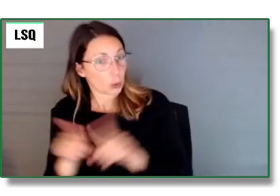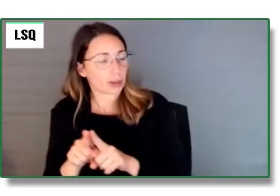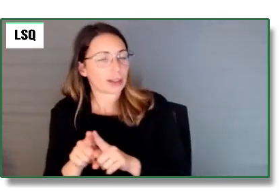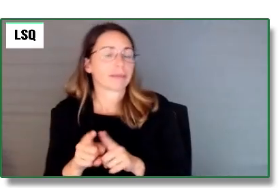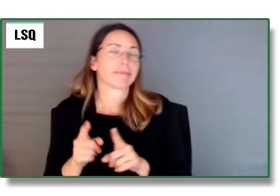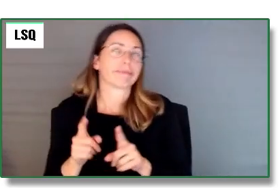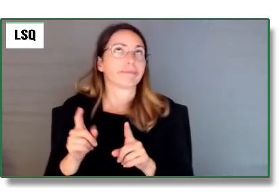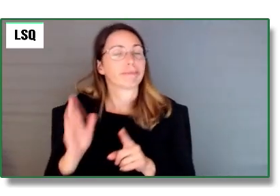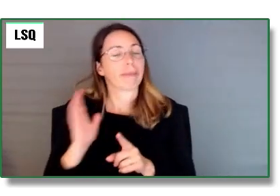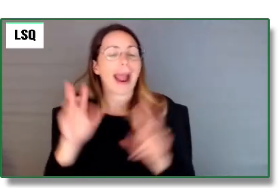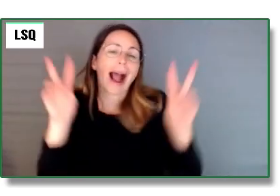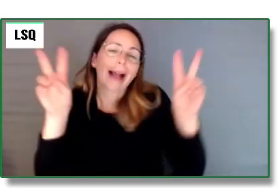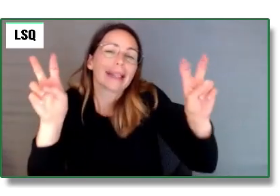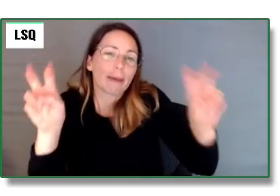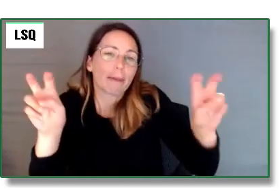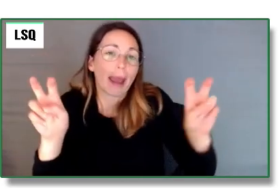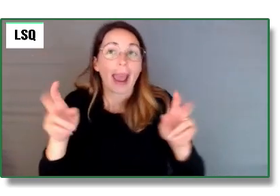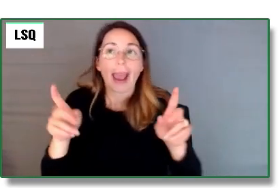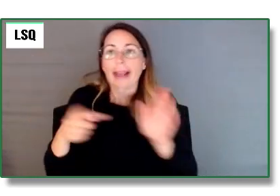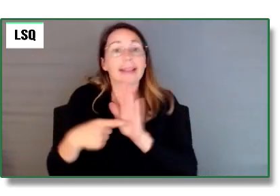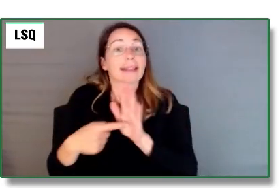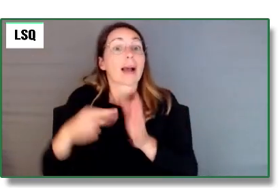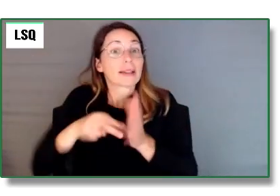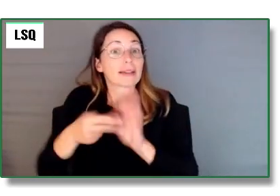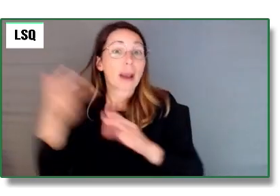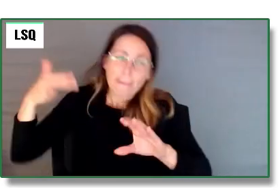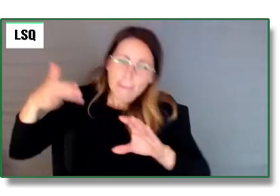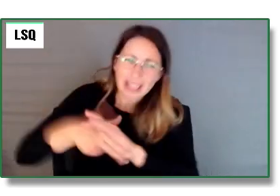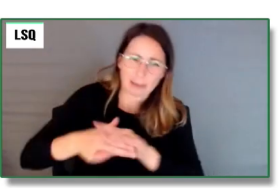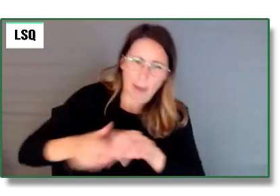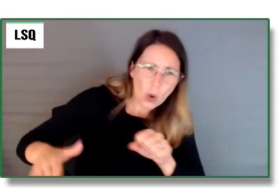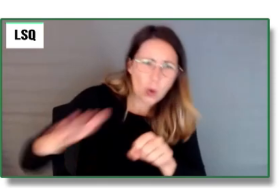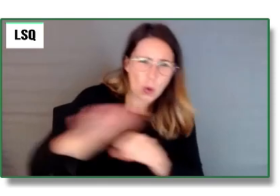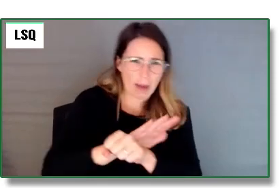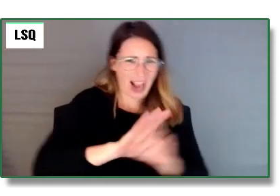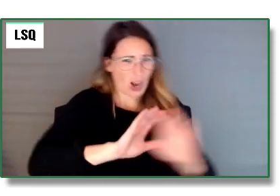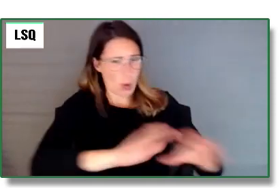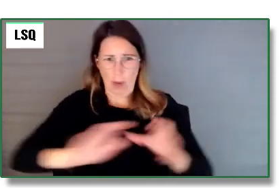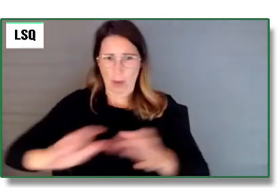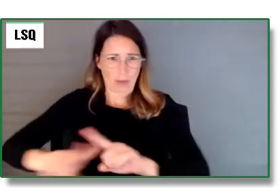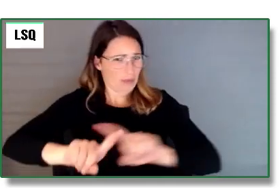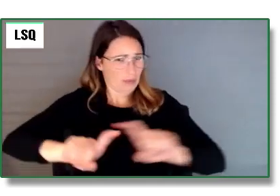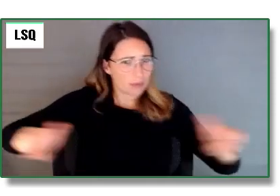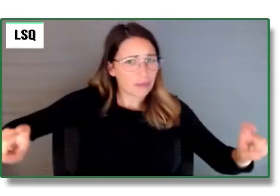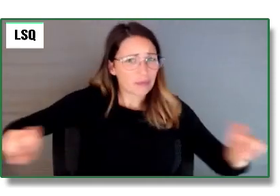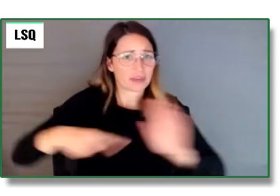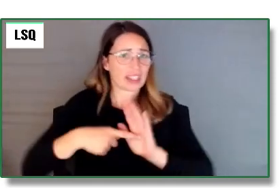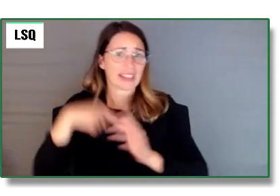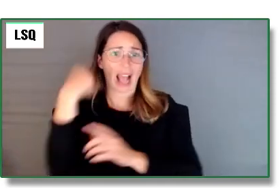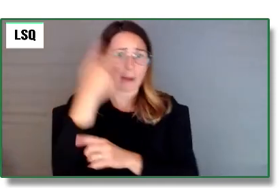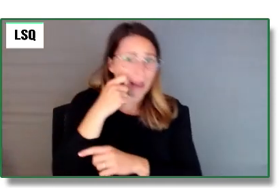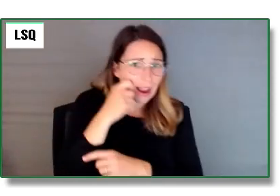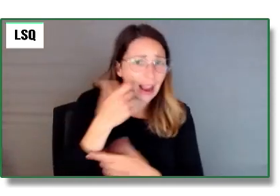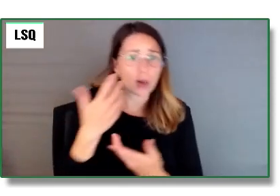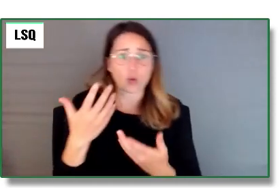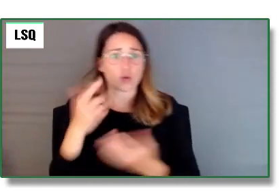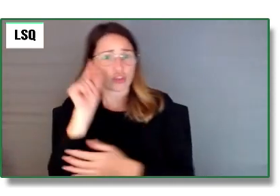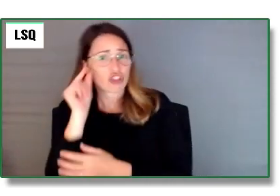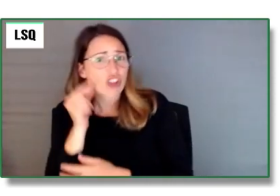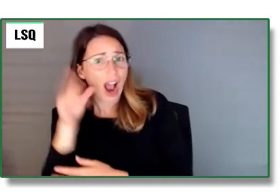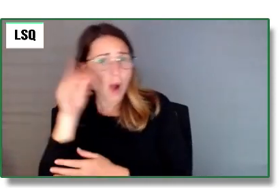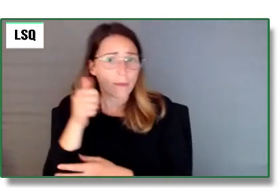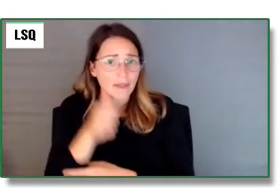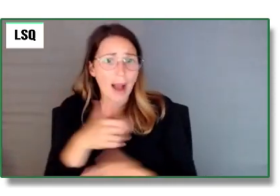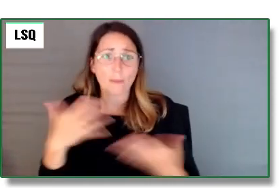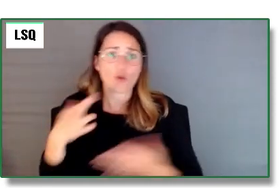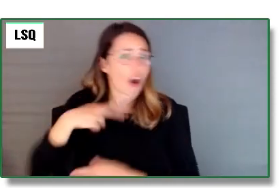pleine participation de groupes divers, qu'il s'agisse de diversité ethnique, de genre, religieuse,